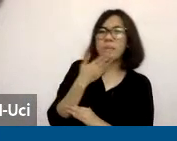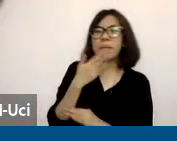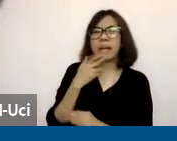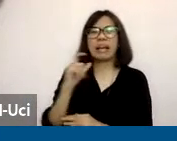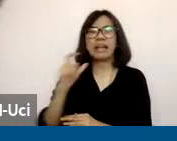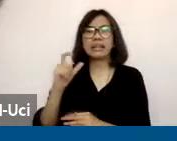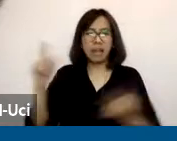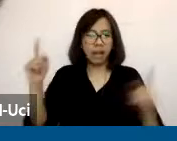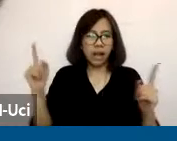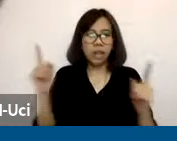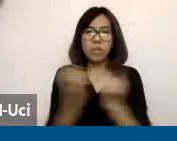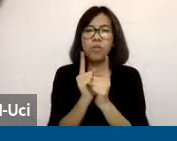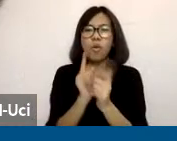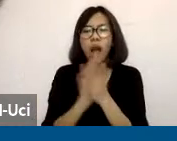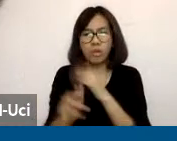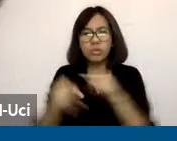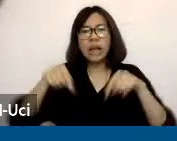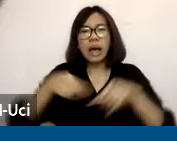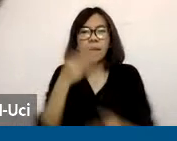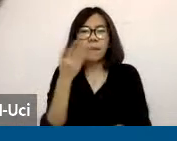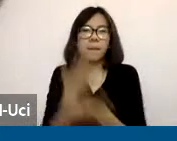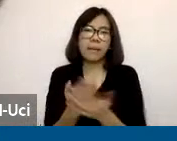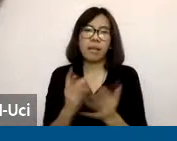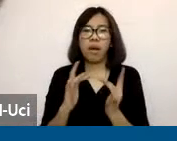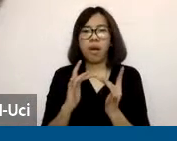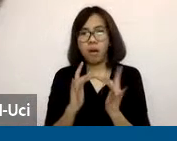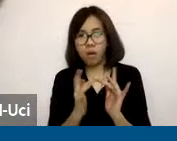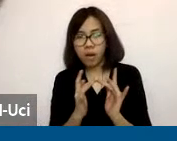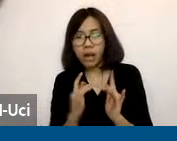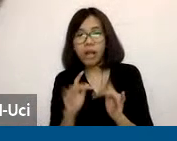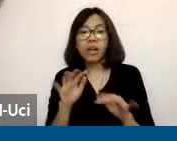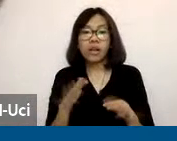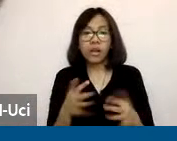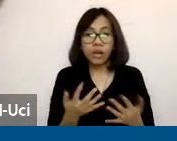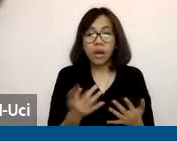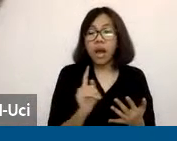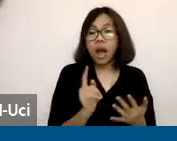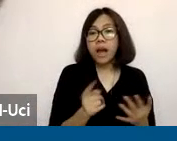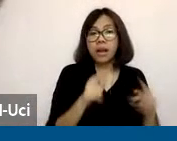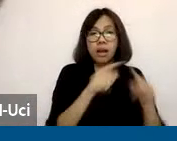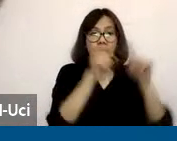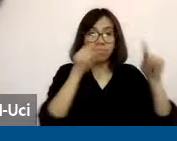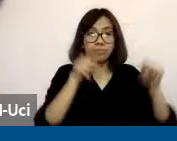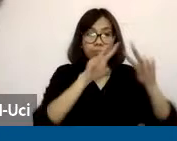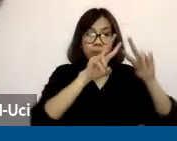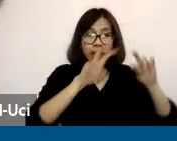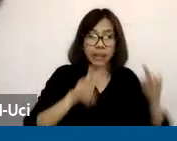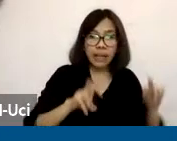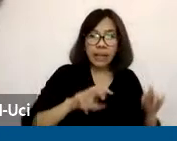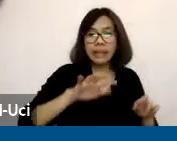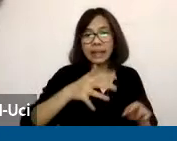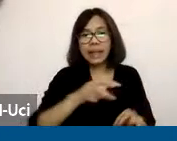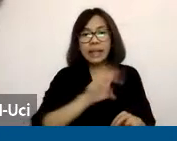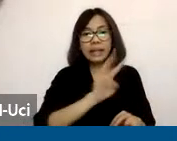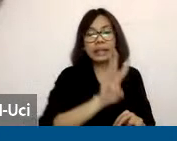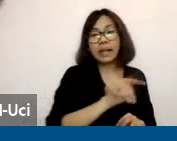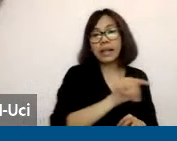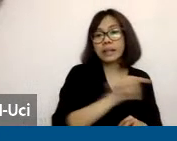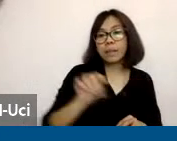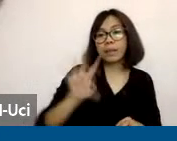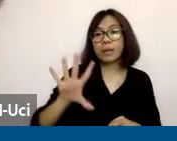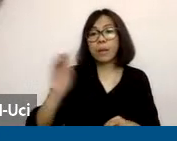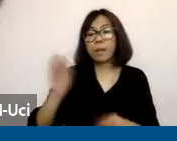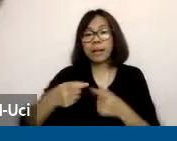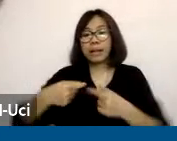kenal dan juga karena ada satu kajian yang memang menyebutkan bahwa tiga sampai lima persen transaksi itu